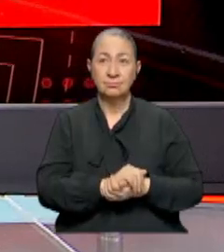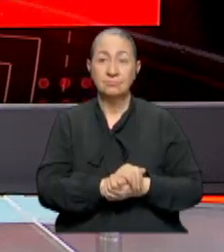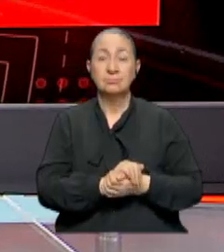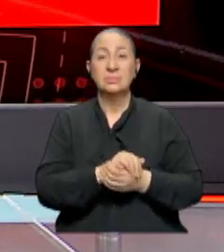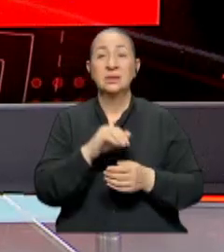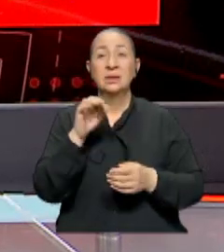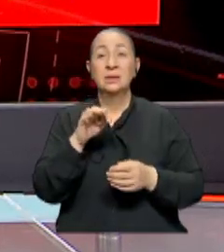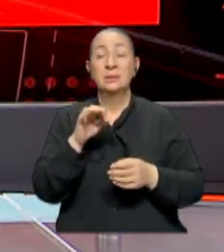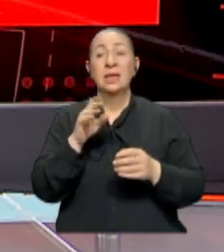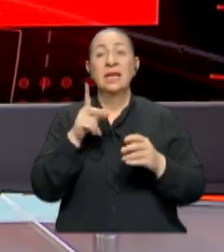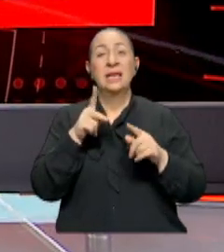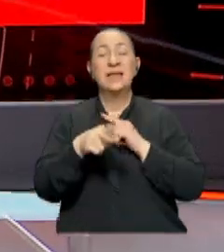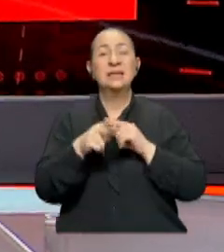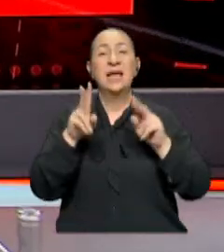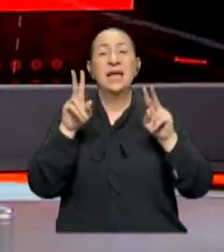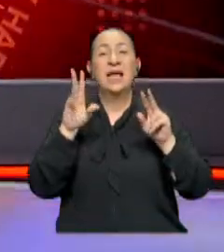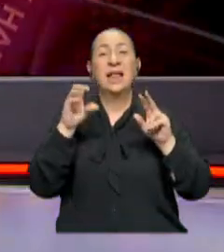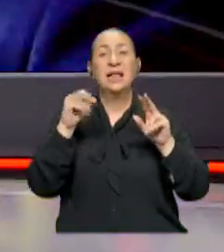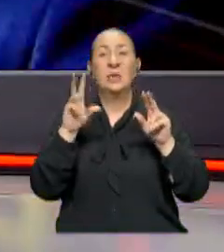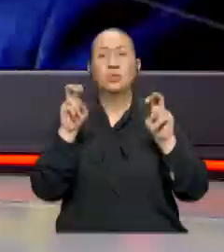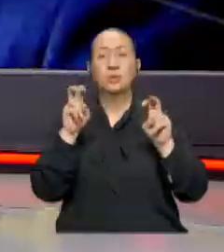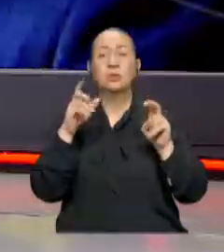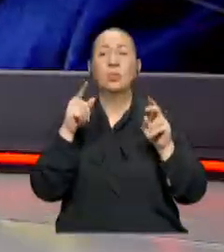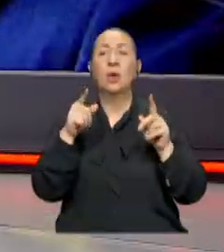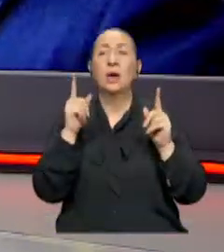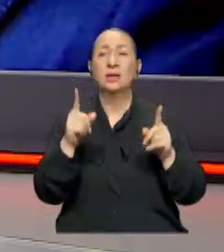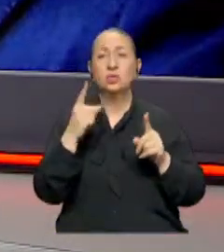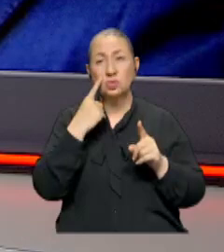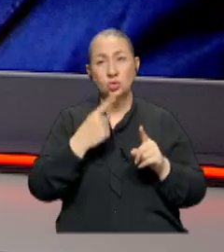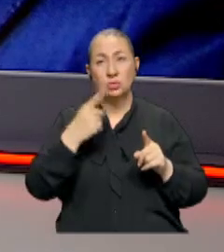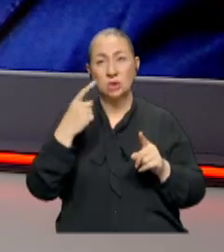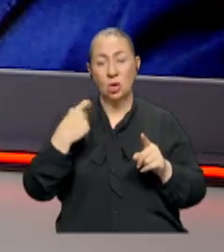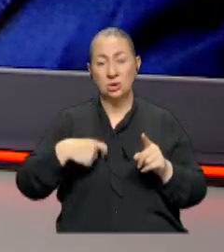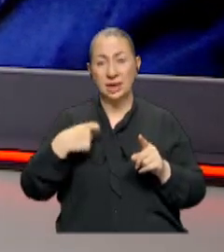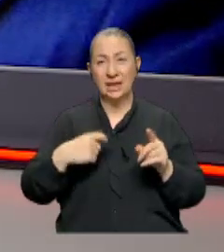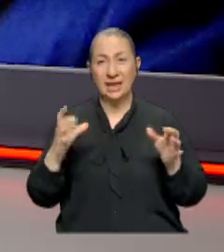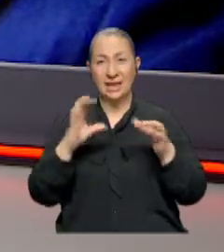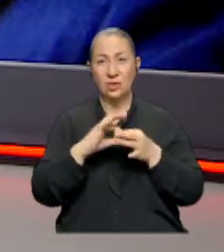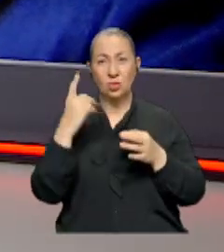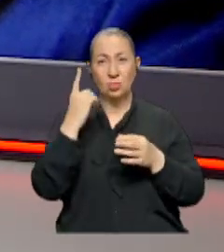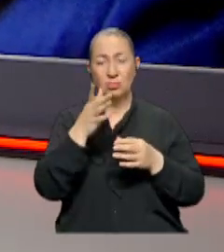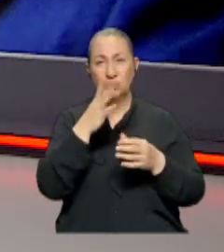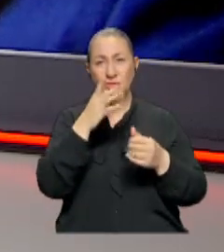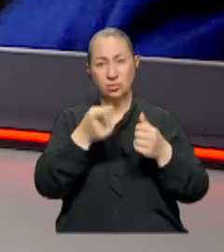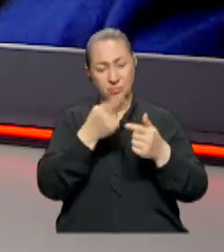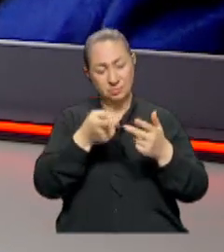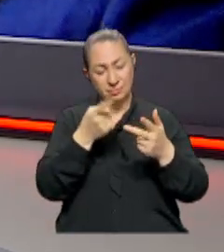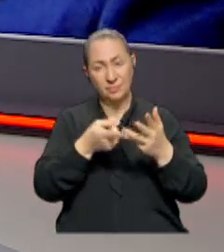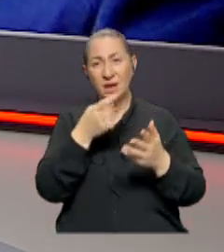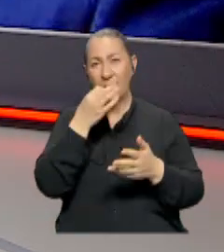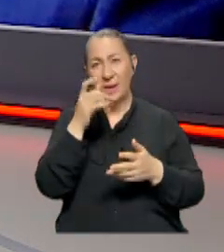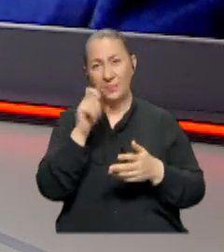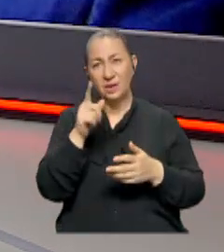Şimdi gelelim kesik elektrik meselesine. Ya bu arada tabii bu Cumhurbaşkanı'nın özellikleriyle ilgili dün biliyorsunuz haber